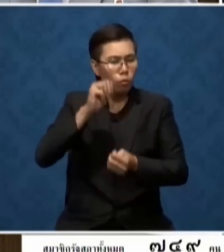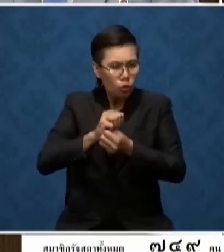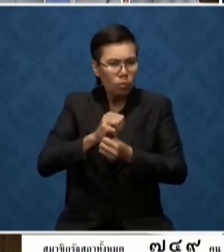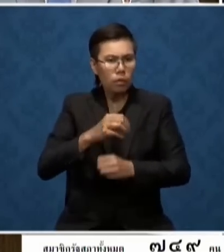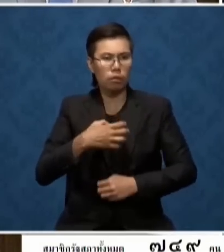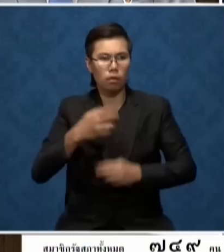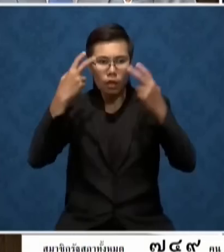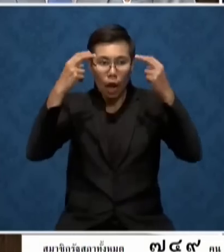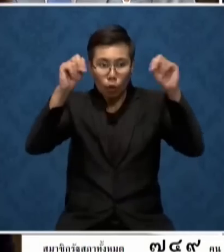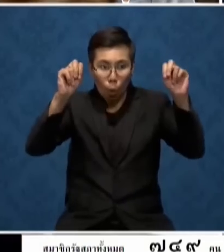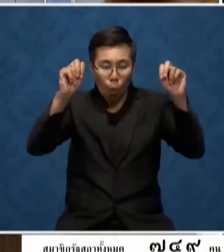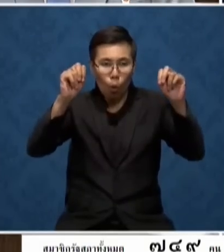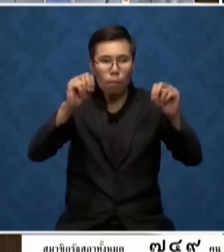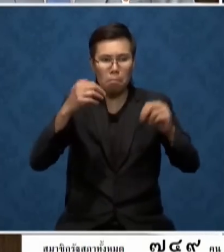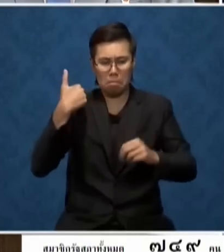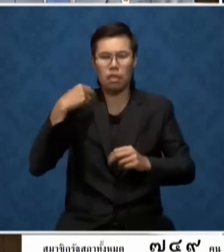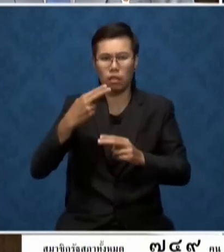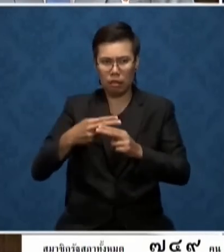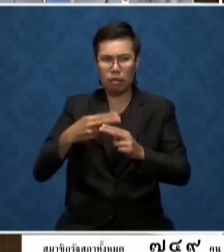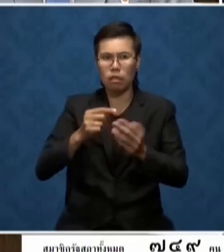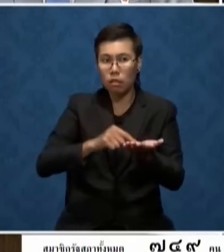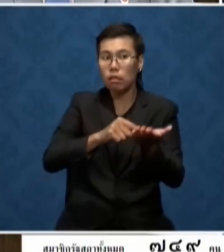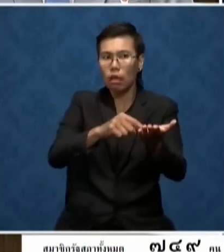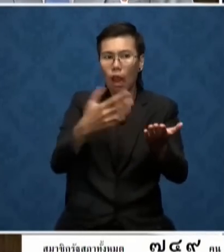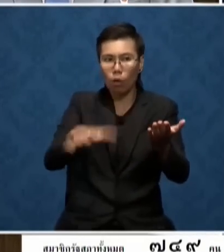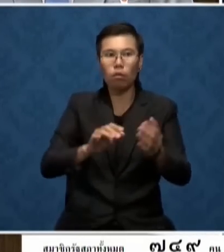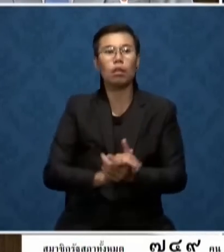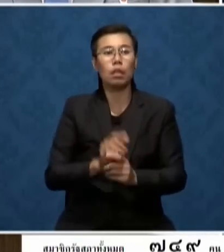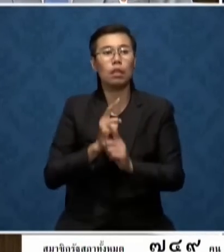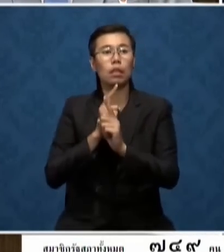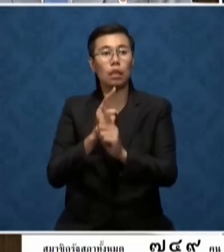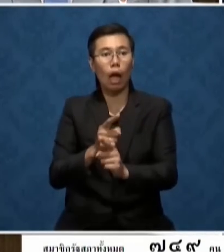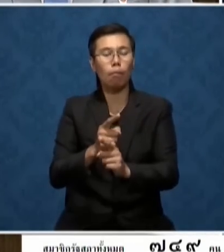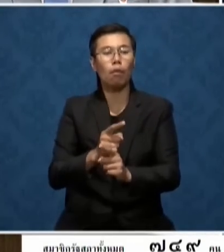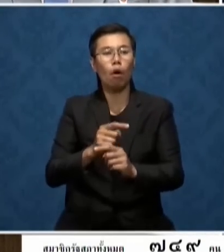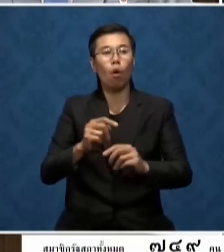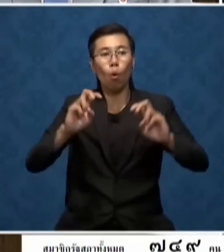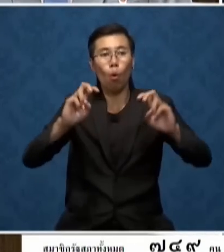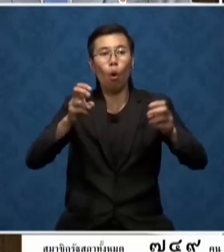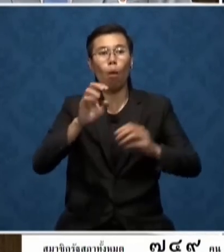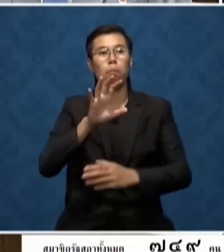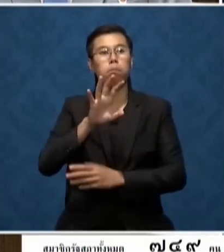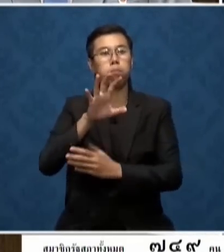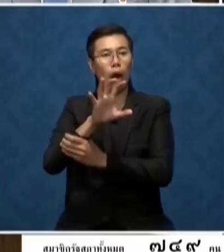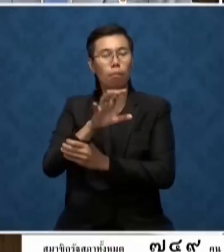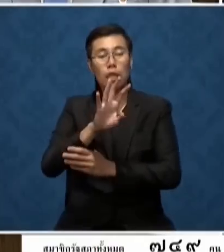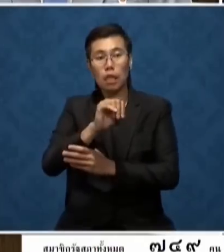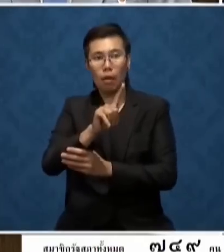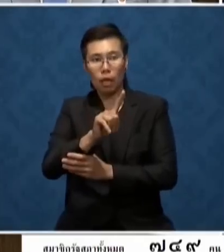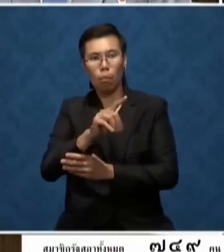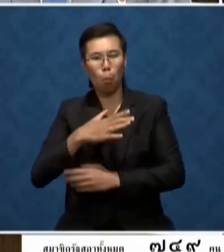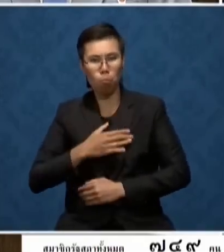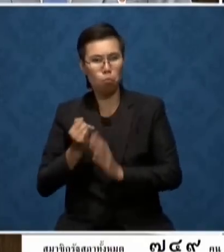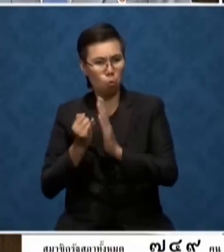พยายามที่จะเสนอว่าสิ่งที่ได้เสนอถูกต้องตามข้อบังคับการประชุมข้อที่ 41หรือไม่พวกผมว่าถูกพวกท่านว่าผิด